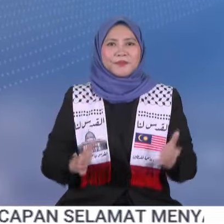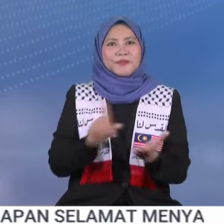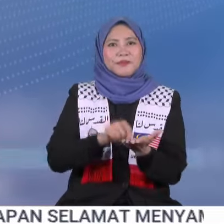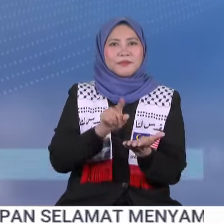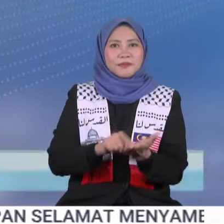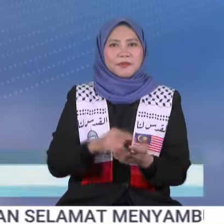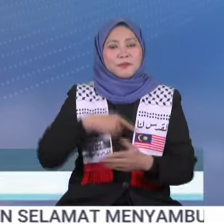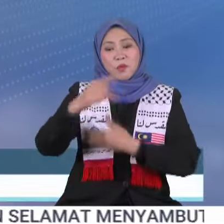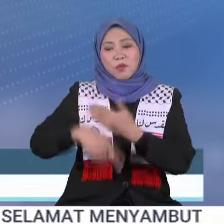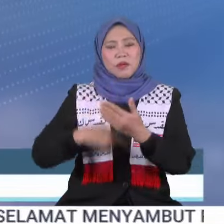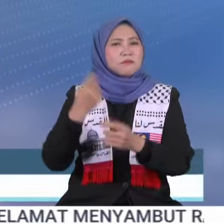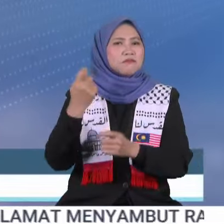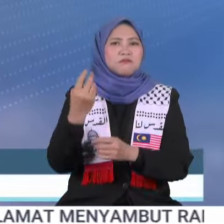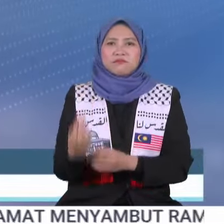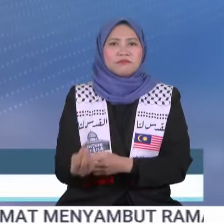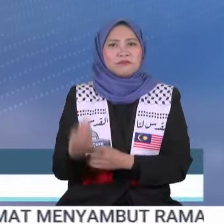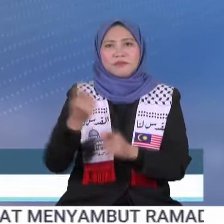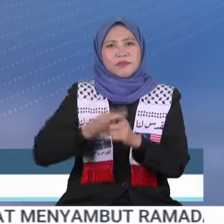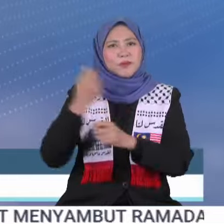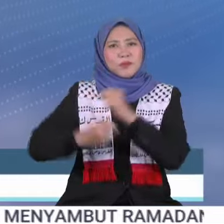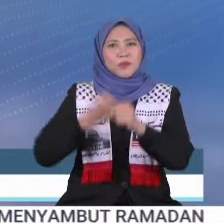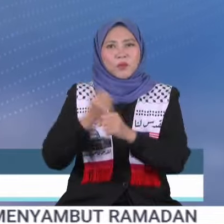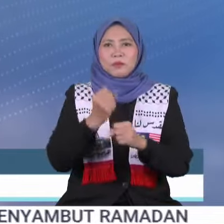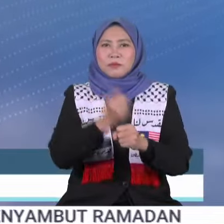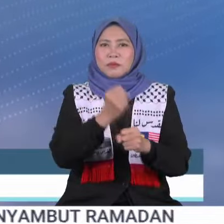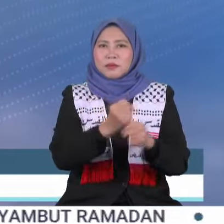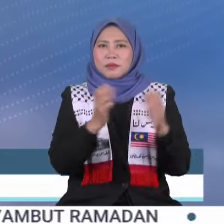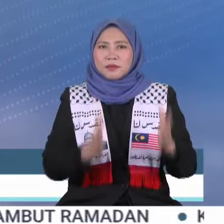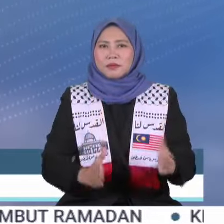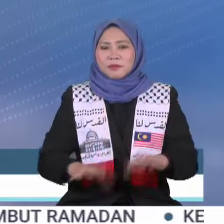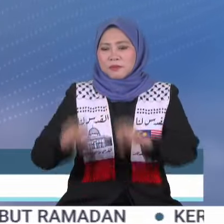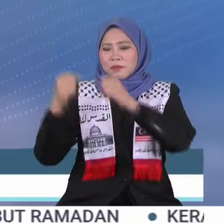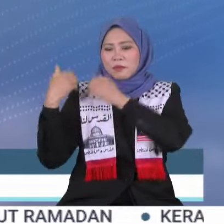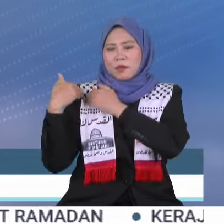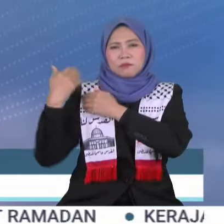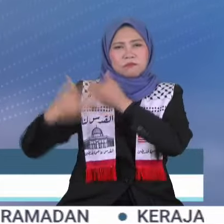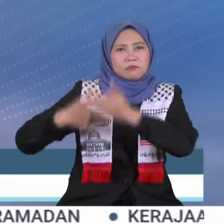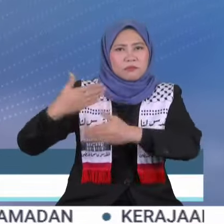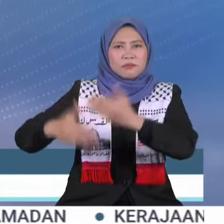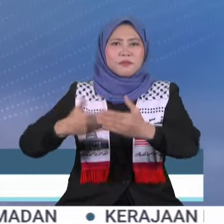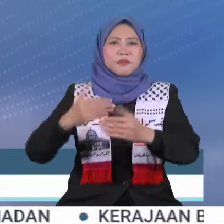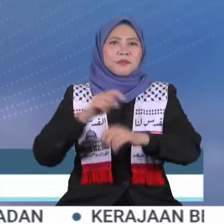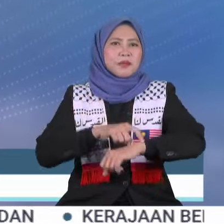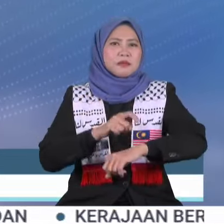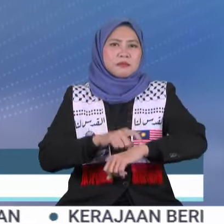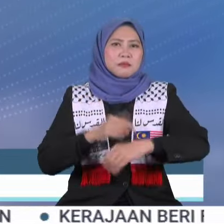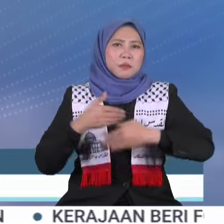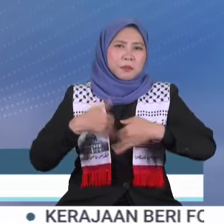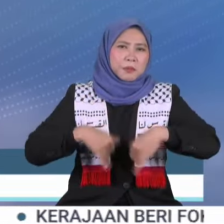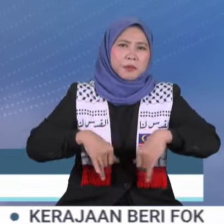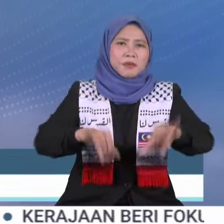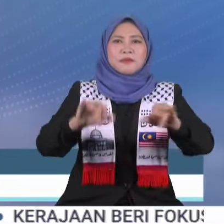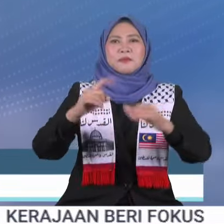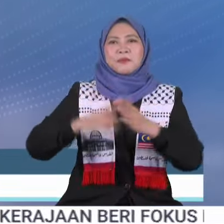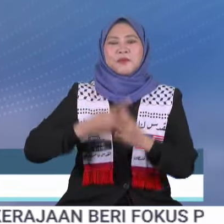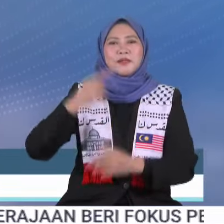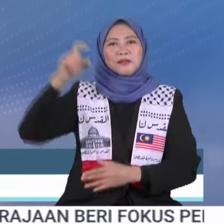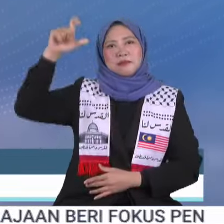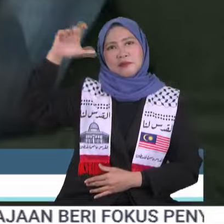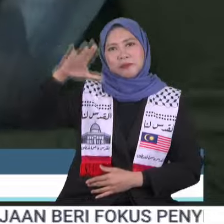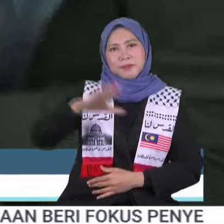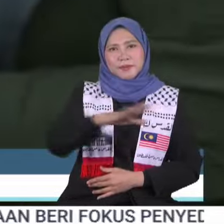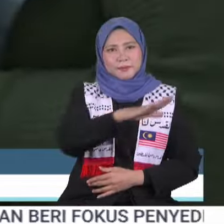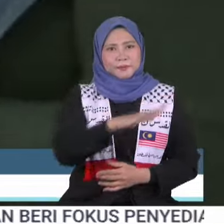dilaksana setiap tahun bagi menghargai petugas yang menjalankan tanggungjawab tanpa mengira masa khususnya pada bulan